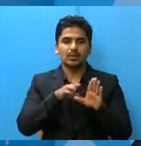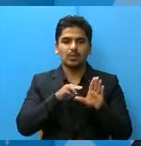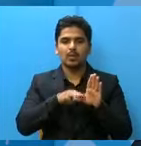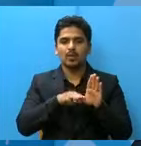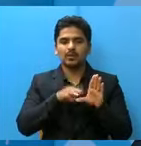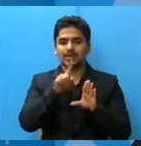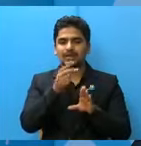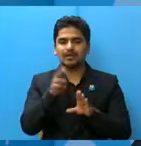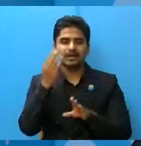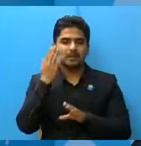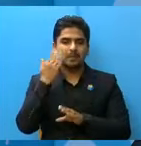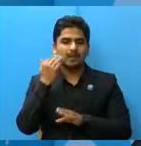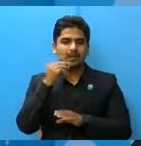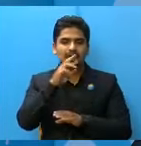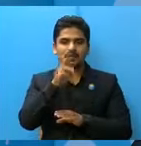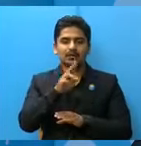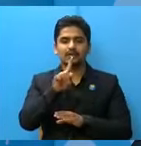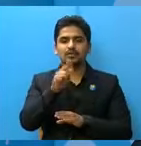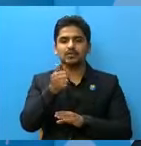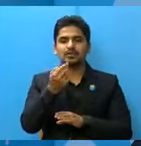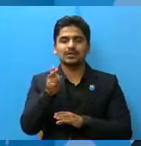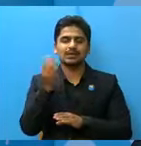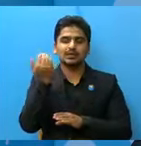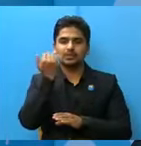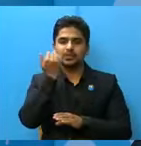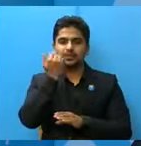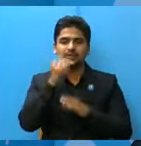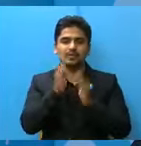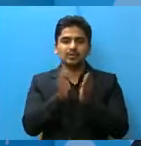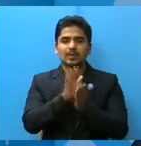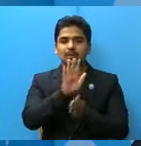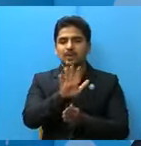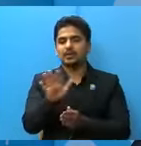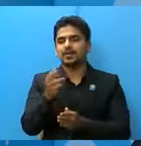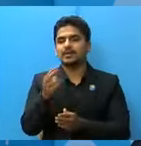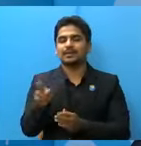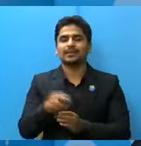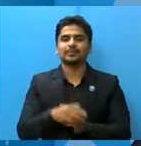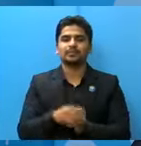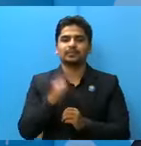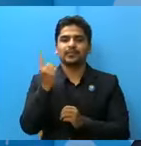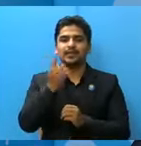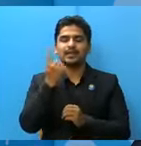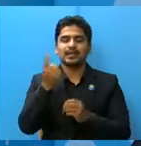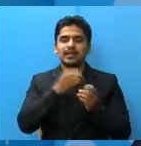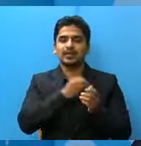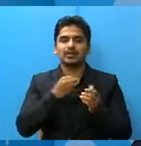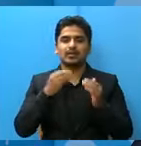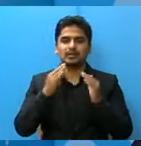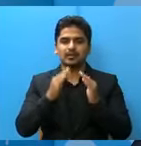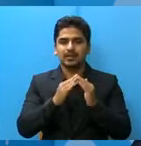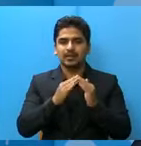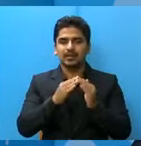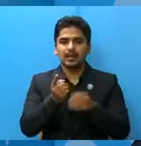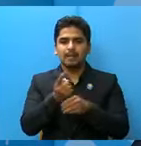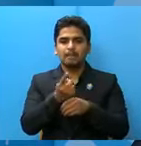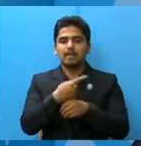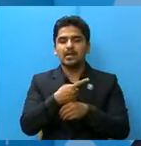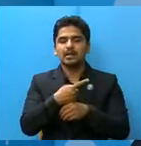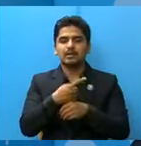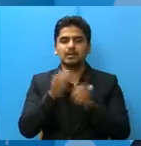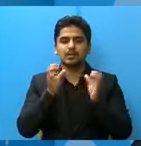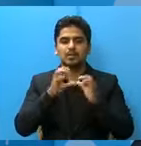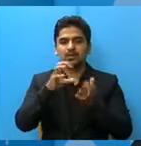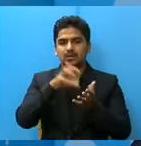एक जना महिला र सोर जना पुरुस गरी पत्पर्ण जना नाराइणी अस्पताल बिरगंच